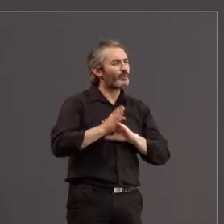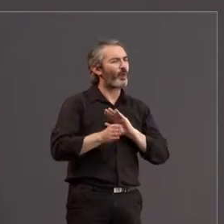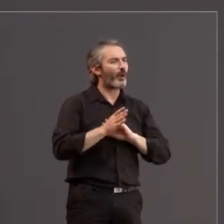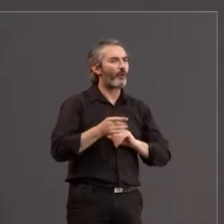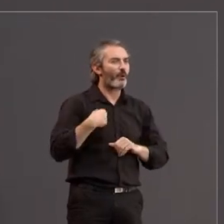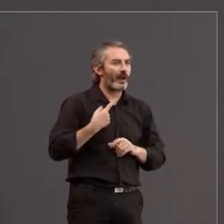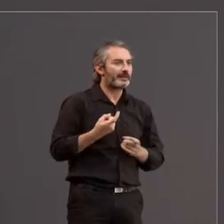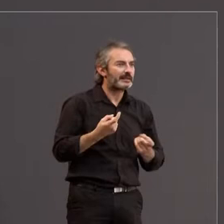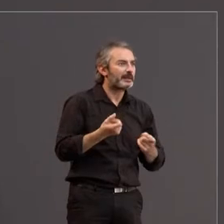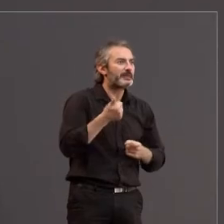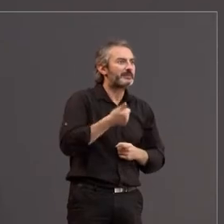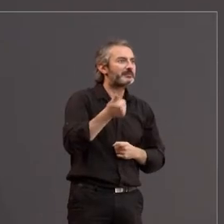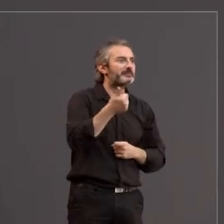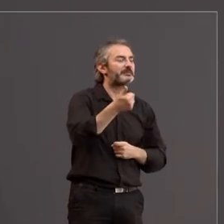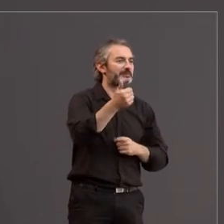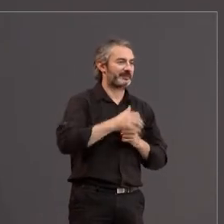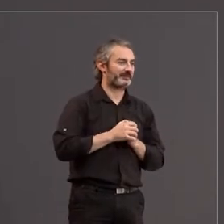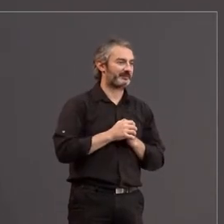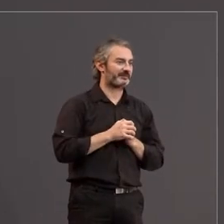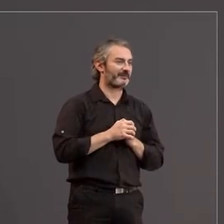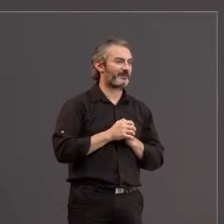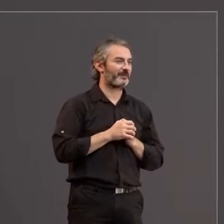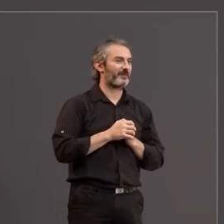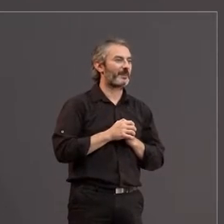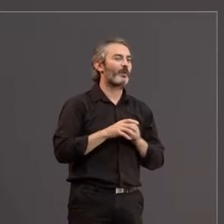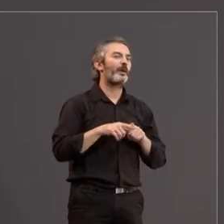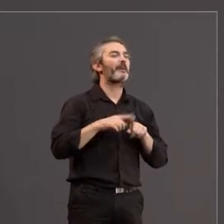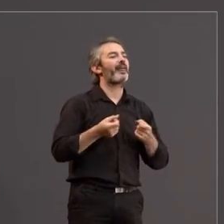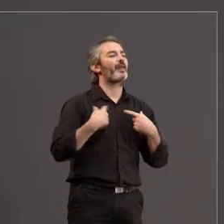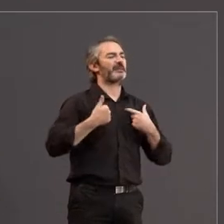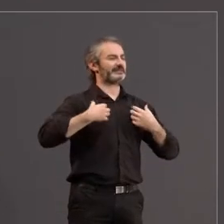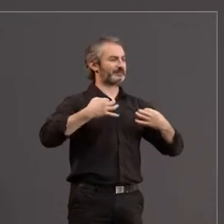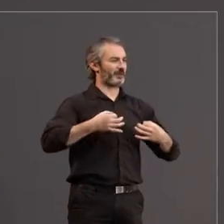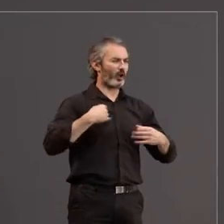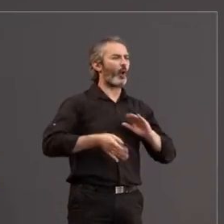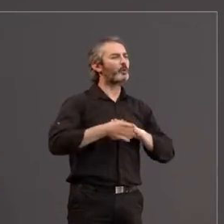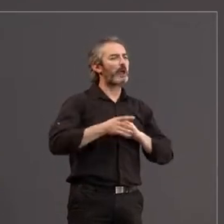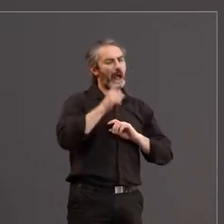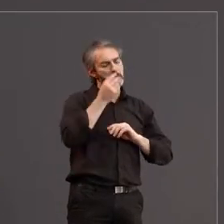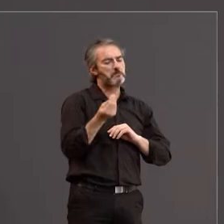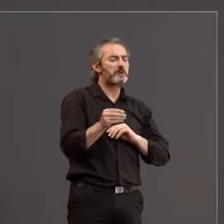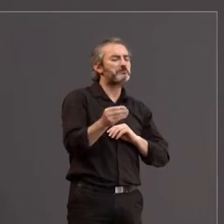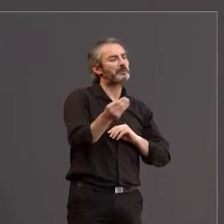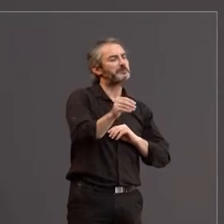del plàstic de bombolletes que et fa sentir una miqueta més segur. Dius, va, no? Continuo uns anyets més